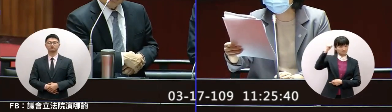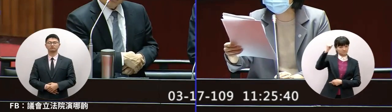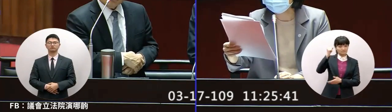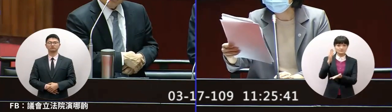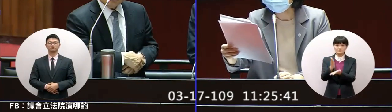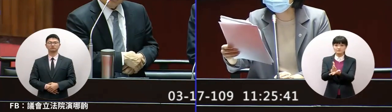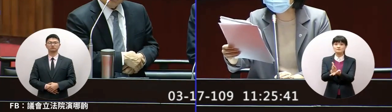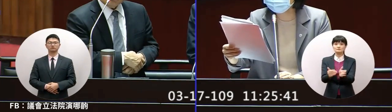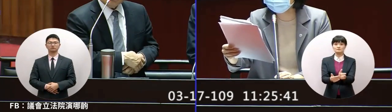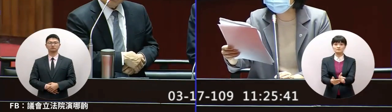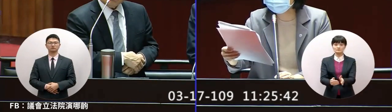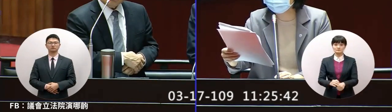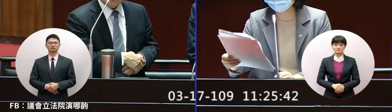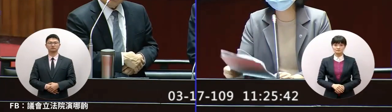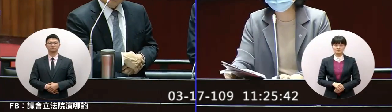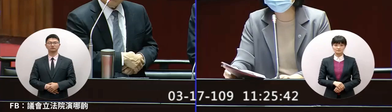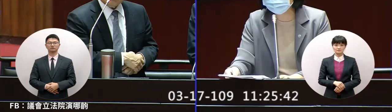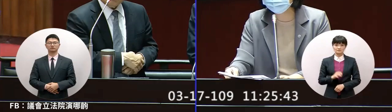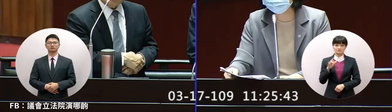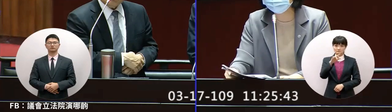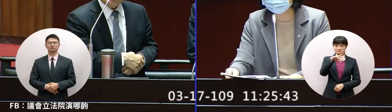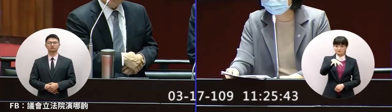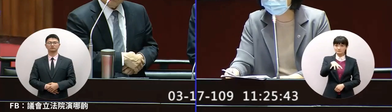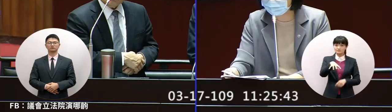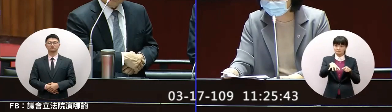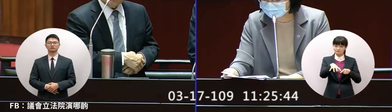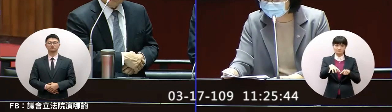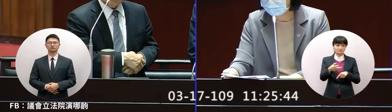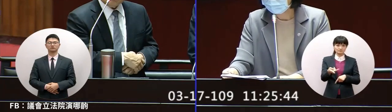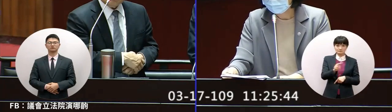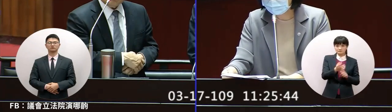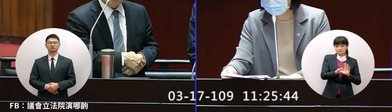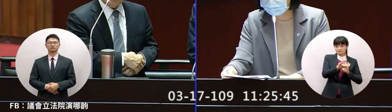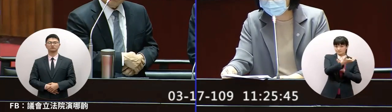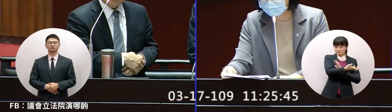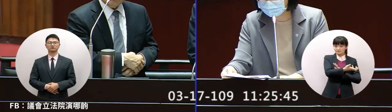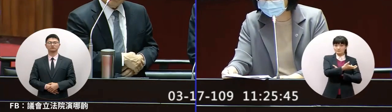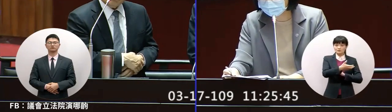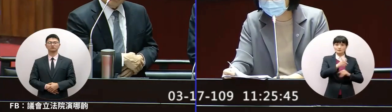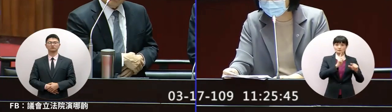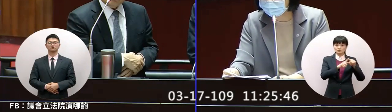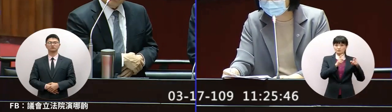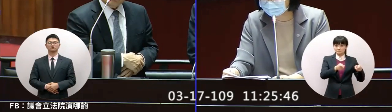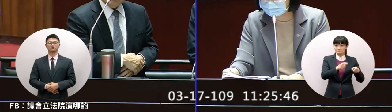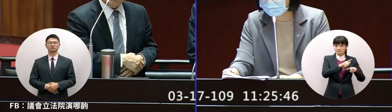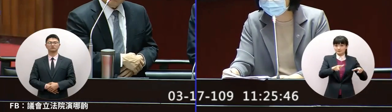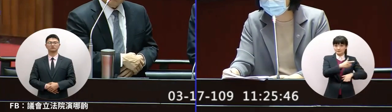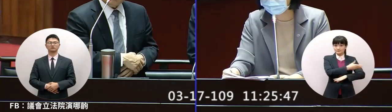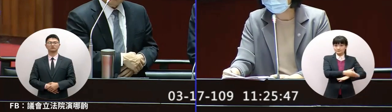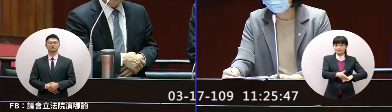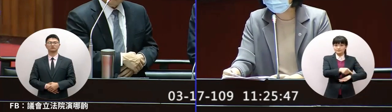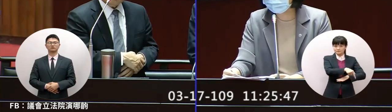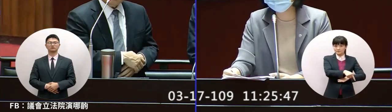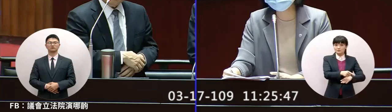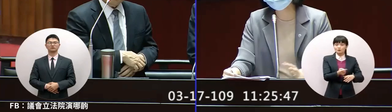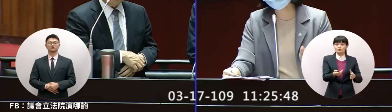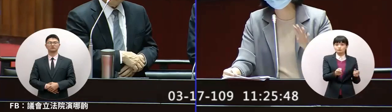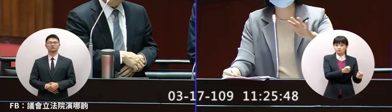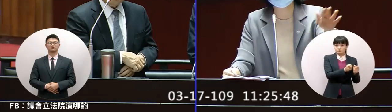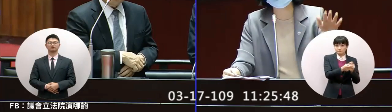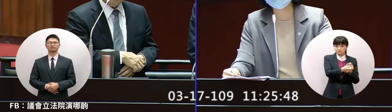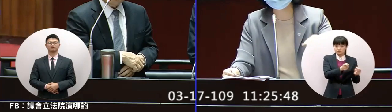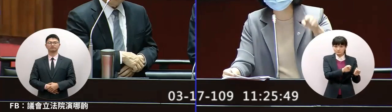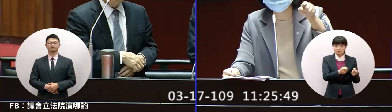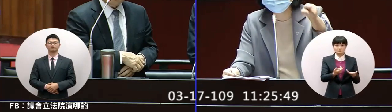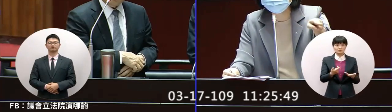停啊。伊包括讲，在这个机场的位置移到中港大牌附近，然后采区段征收整体开发。泰山